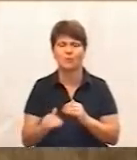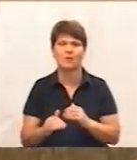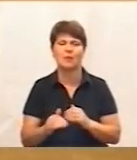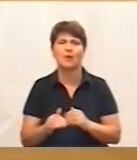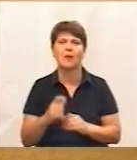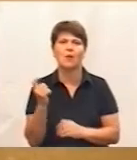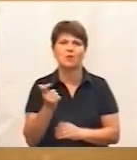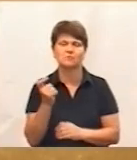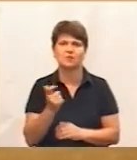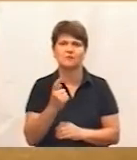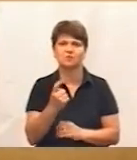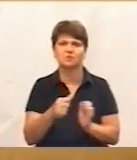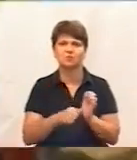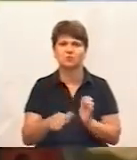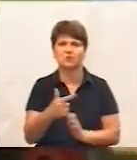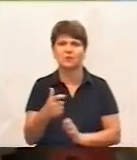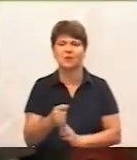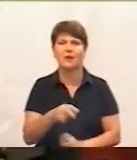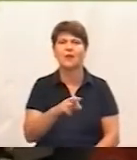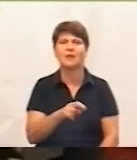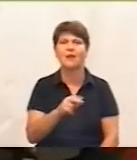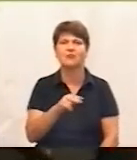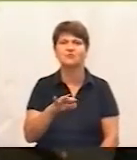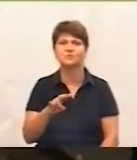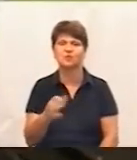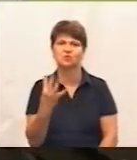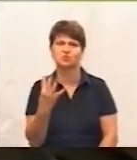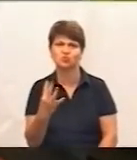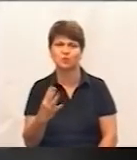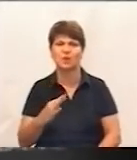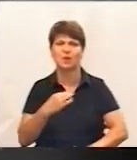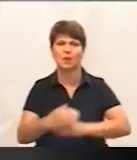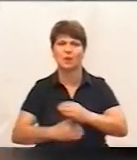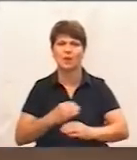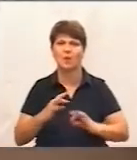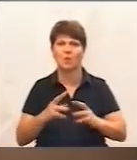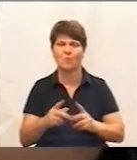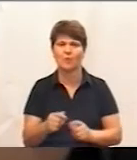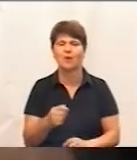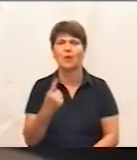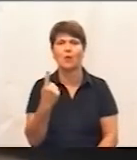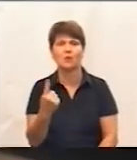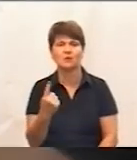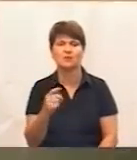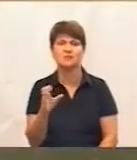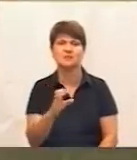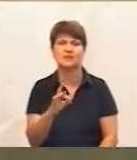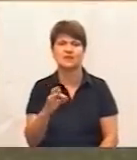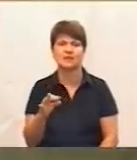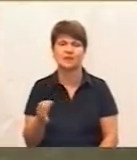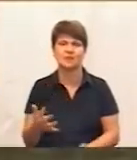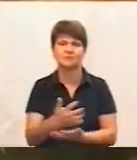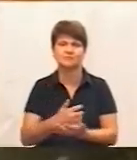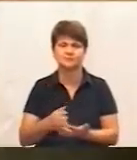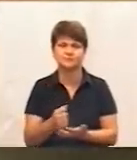господарстві 160 гектарів. Наразі в полі працюють 4 комбайни. На одному з них – Сергій. Чоловік 15 років збирає врожаї.